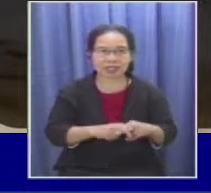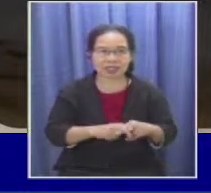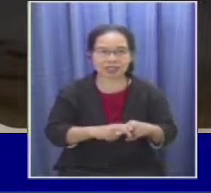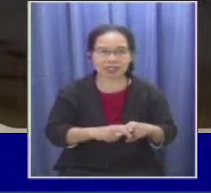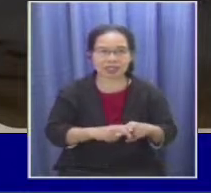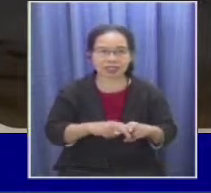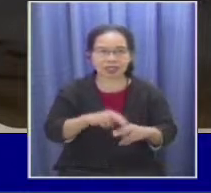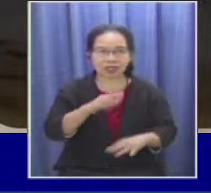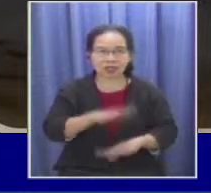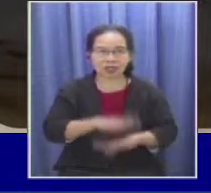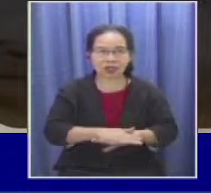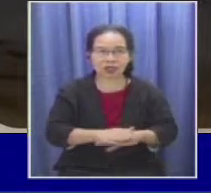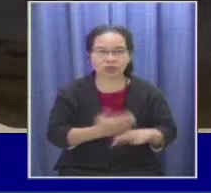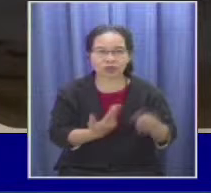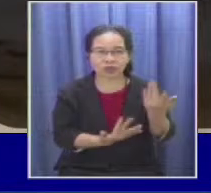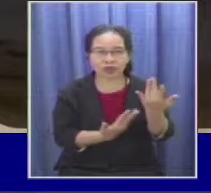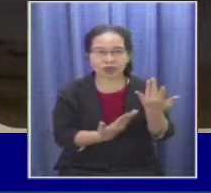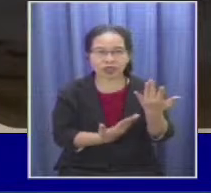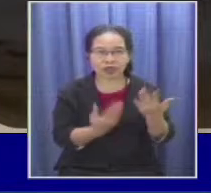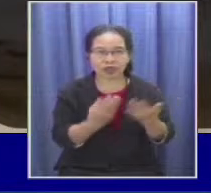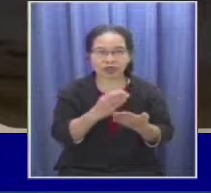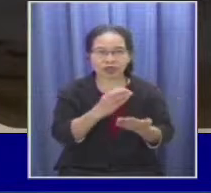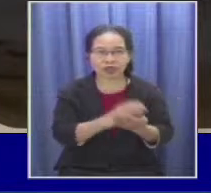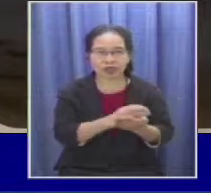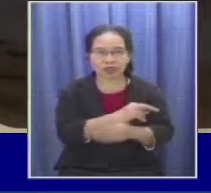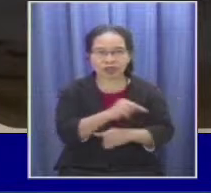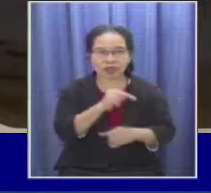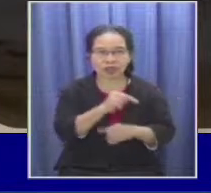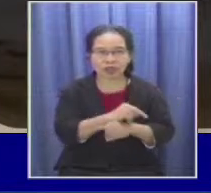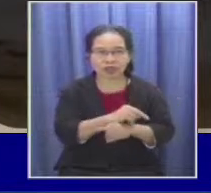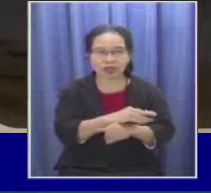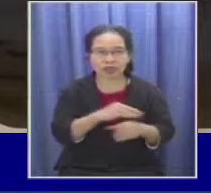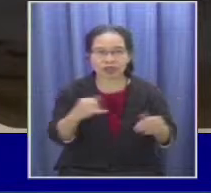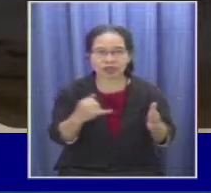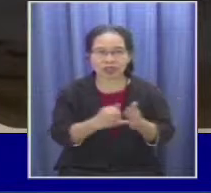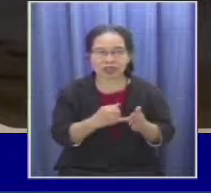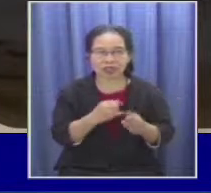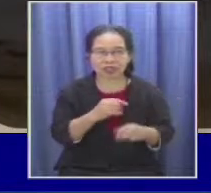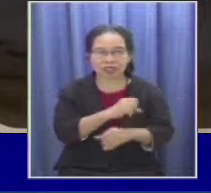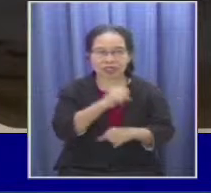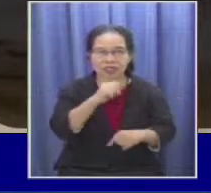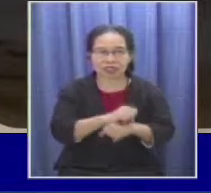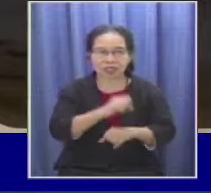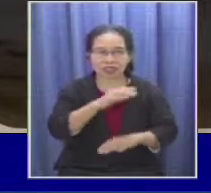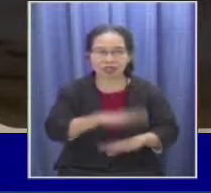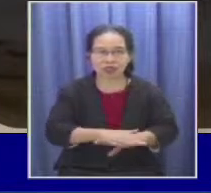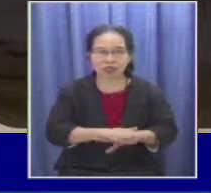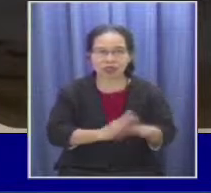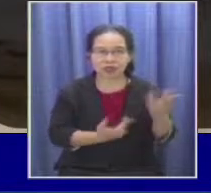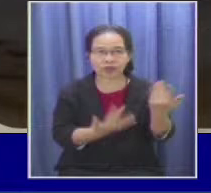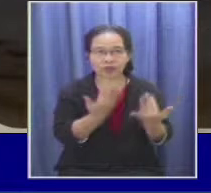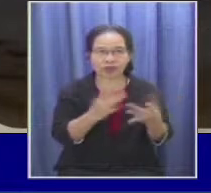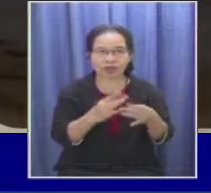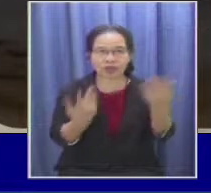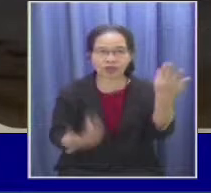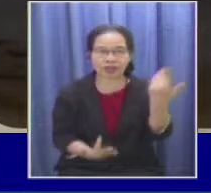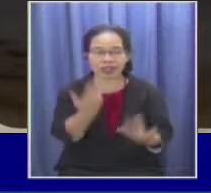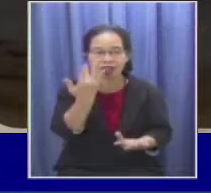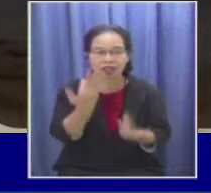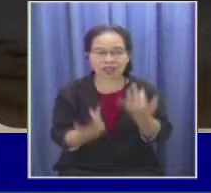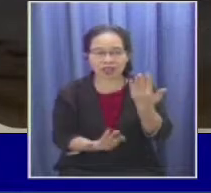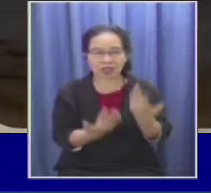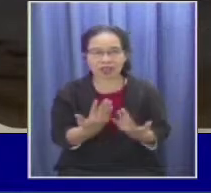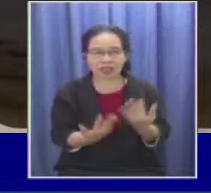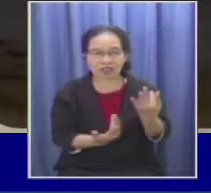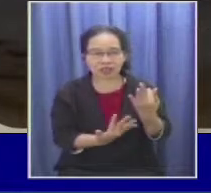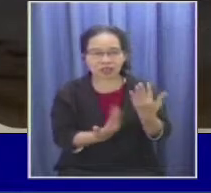a etwa ne ho firi a wo mu no na efiri amane hunu kuro no mu na wasa no esane sɛ tɛkyerɛma